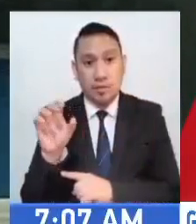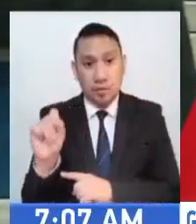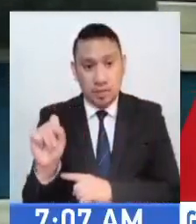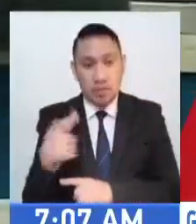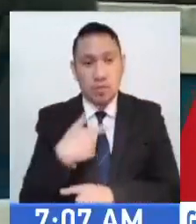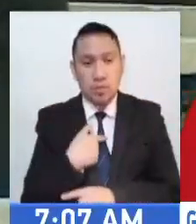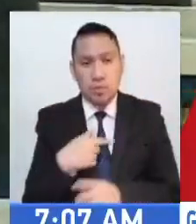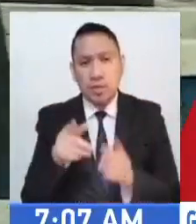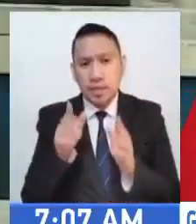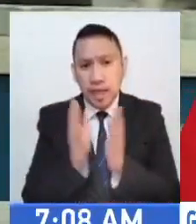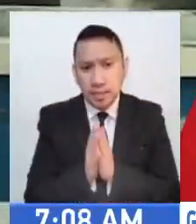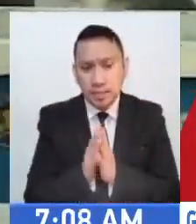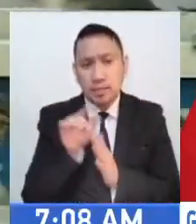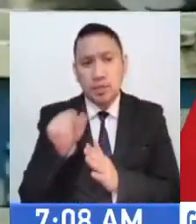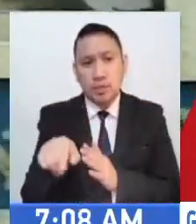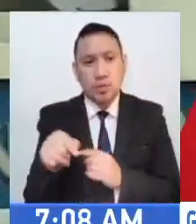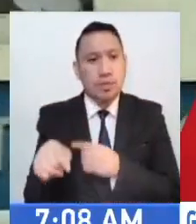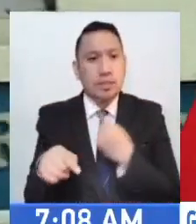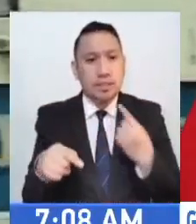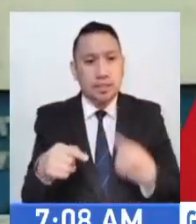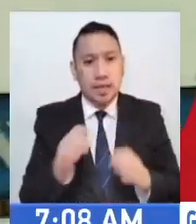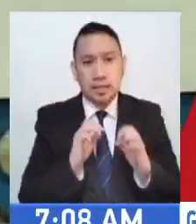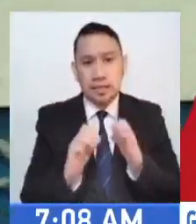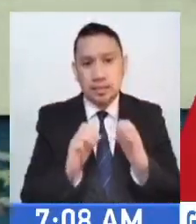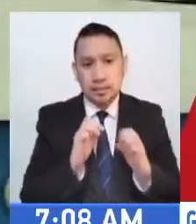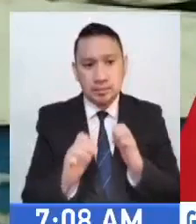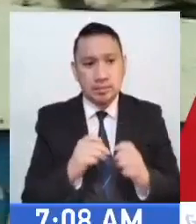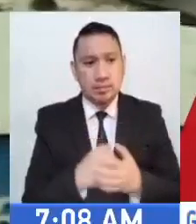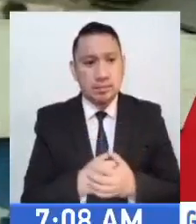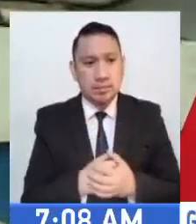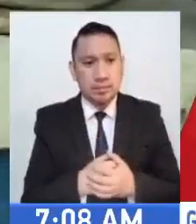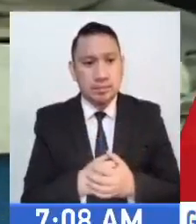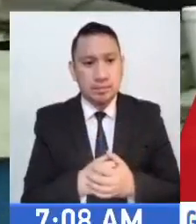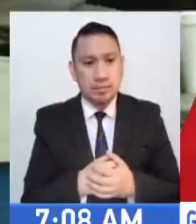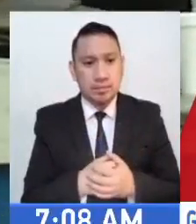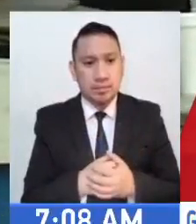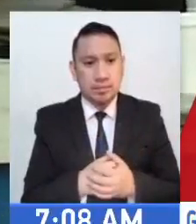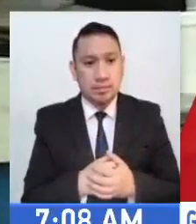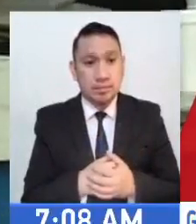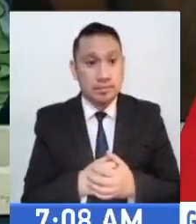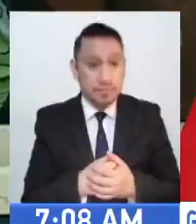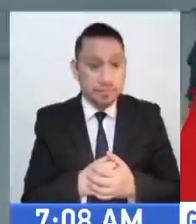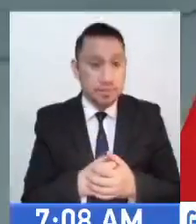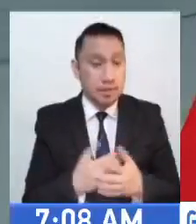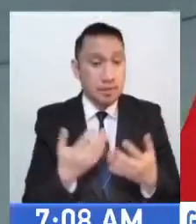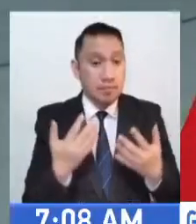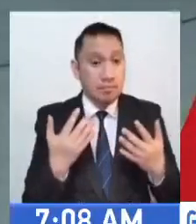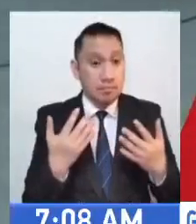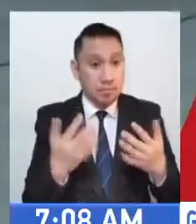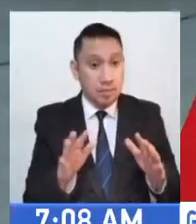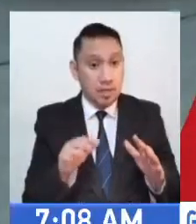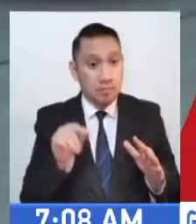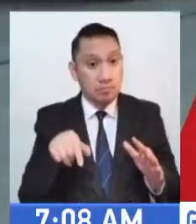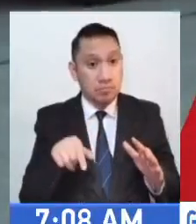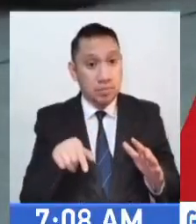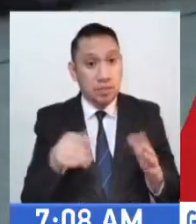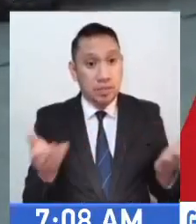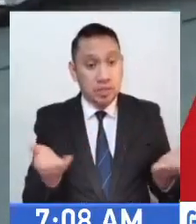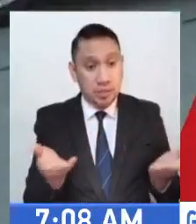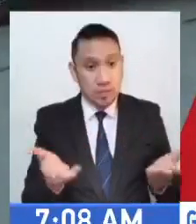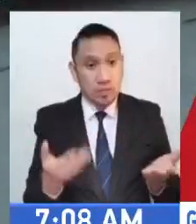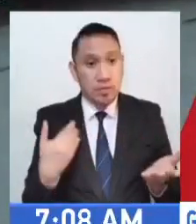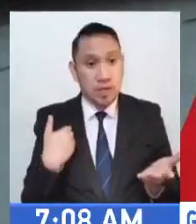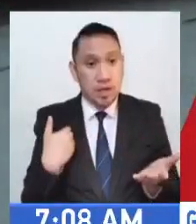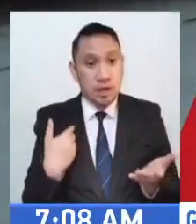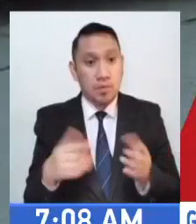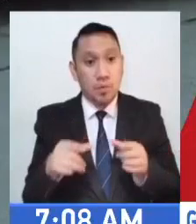Chinese Embassy kaugnay sa hinaing ng mga mangingisda. Igan, pagkaalis dito sa Boy Scout Circle ay nagkaravan naman ng grupo papunta